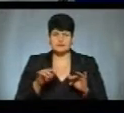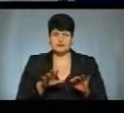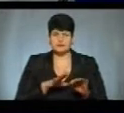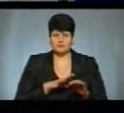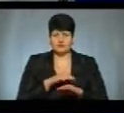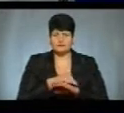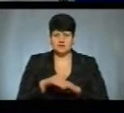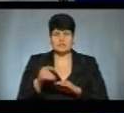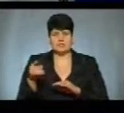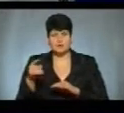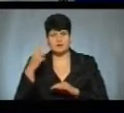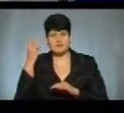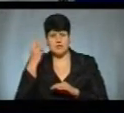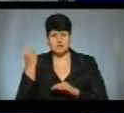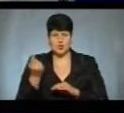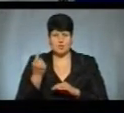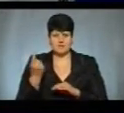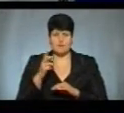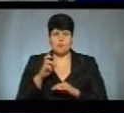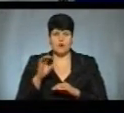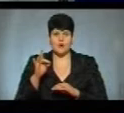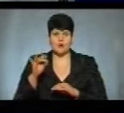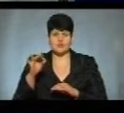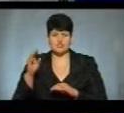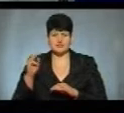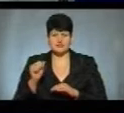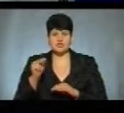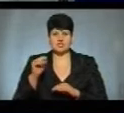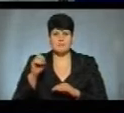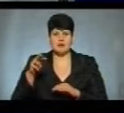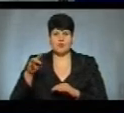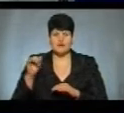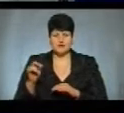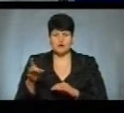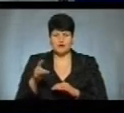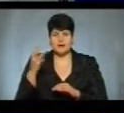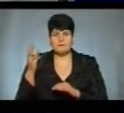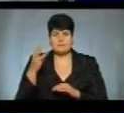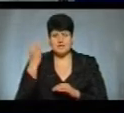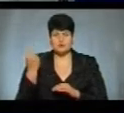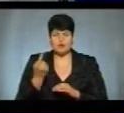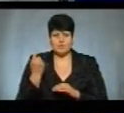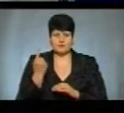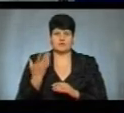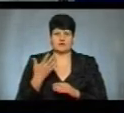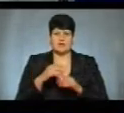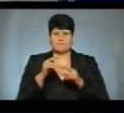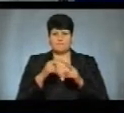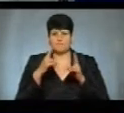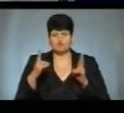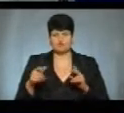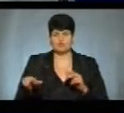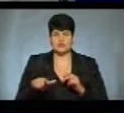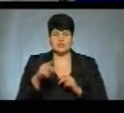межі Тернопільської та Хмельницької областей, Борщівського і Чемеровецького району Хмельницької області на мосту річки Збруч.